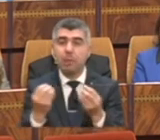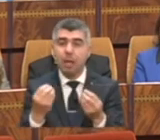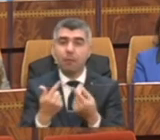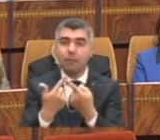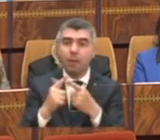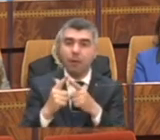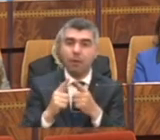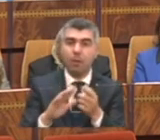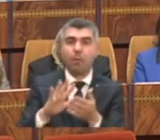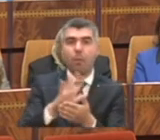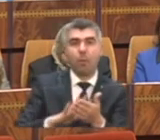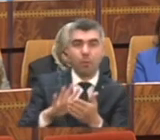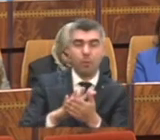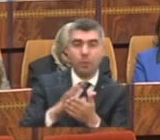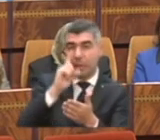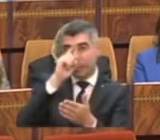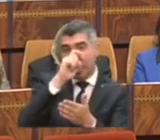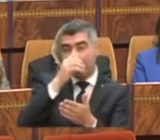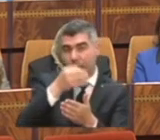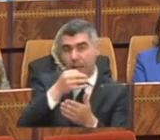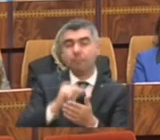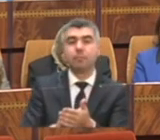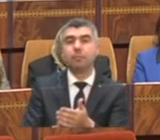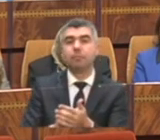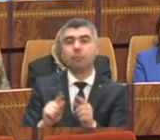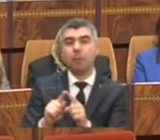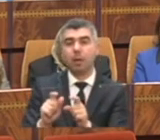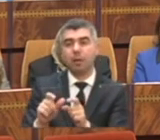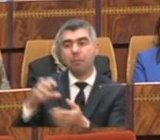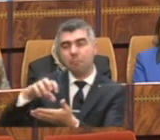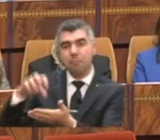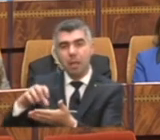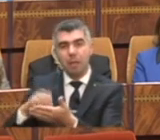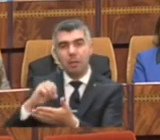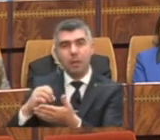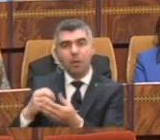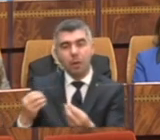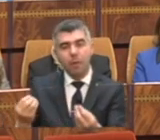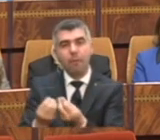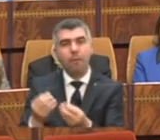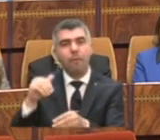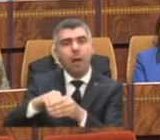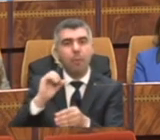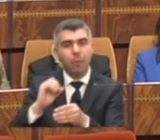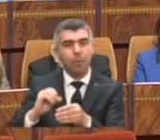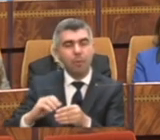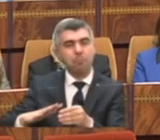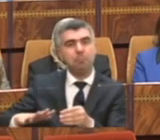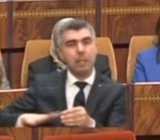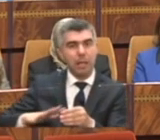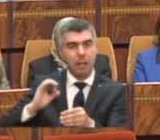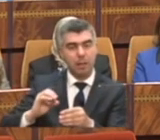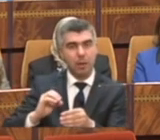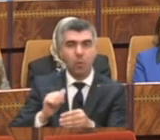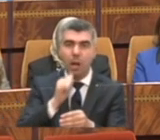إعادة الهيكلة، والخطير في الأمر أنه هاد الدوار ديال الأيتالي اللي استفد من إعادة الهيكلة واللي ما اكتملتش، الماء